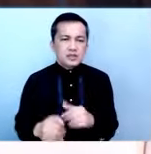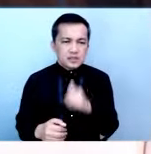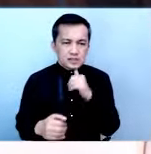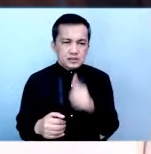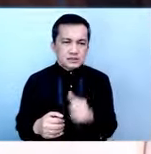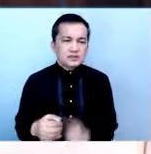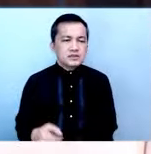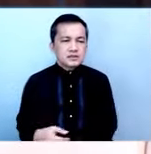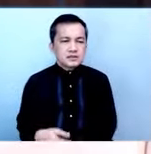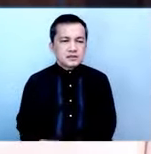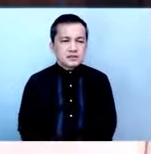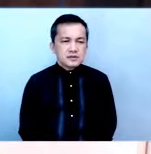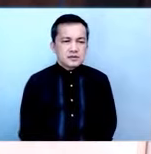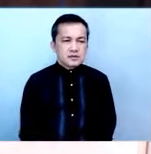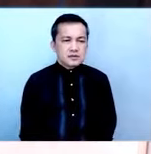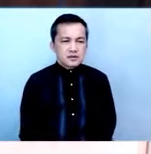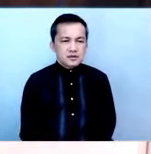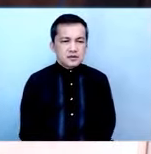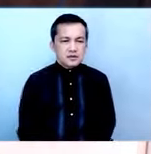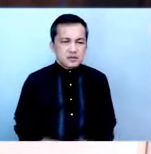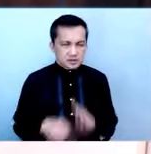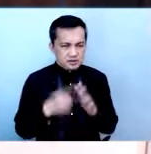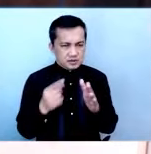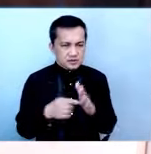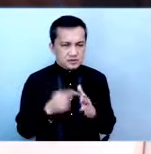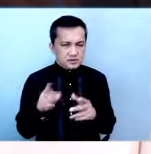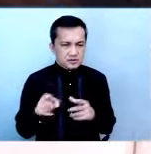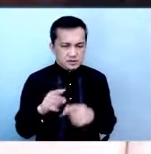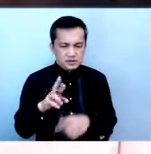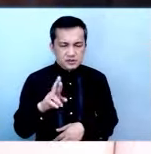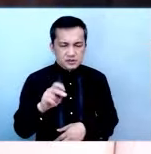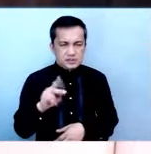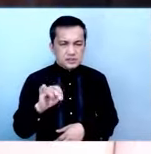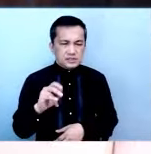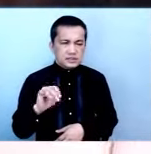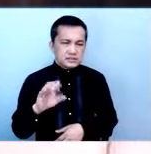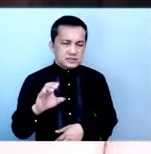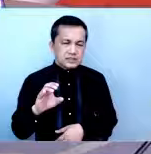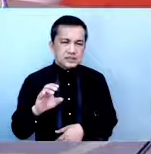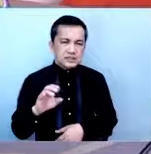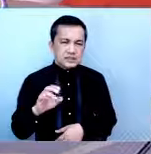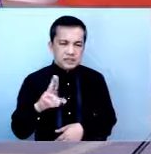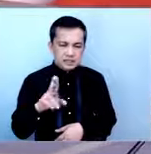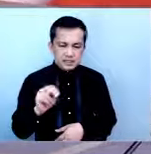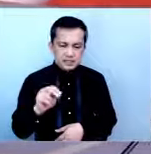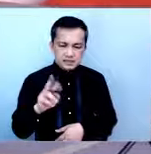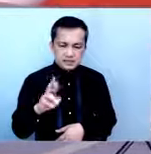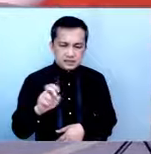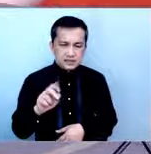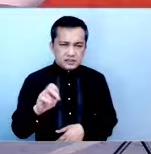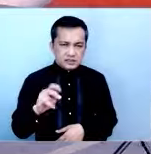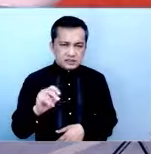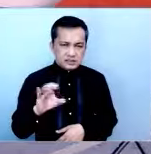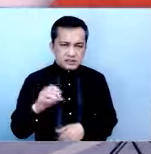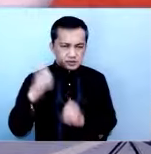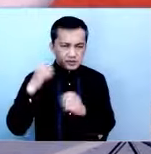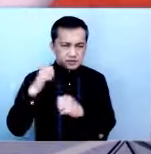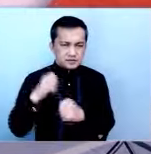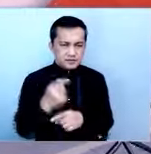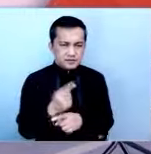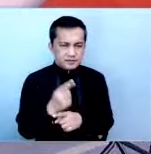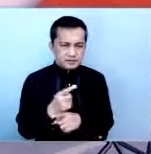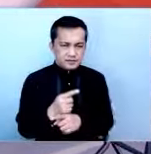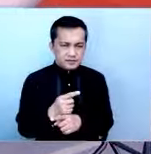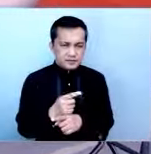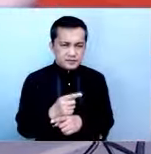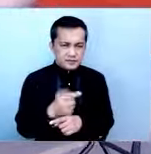ng, minsan, ako ha, unrealistic expectations. Mahirap kasi yun. Tama. Actually, kaya din maganda, sa totoo lang,